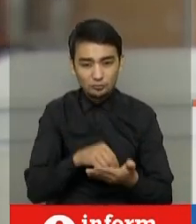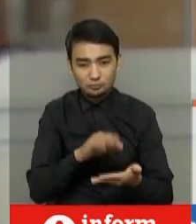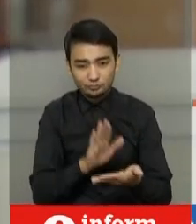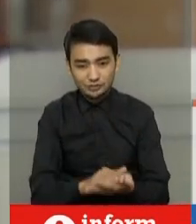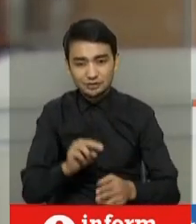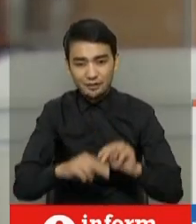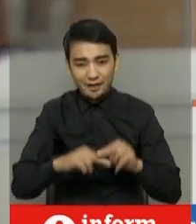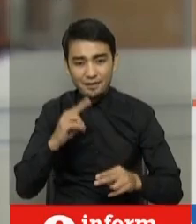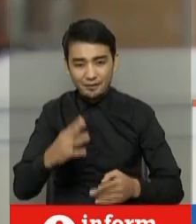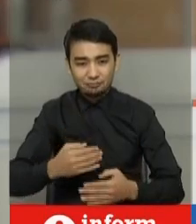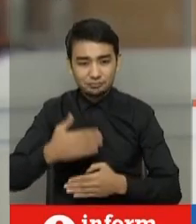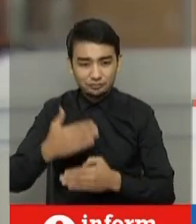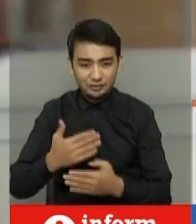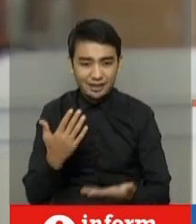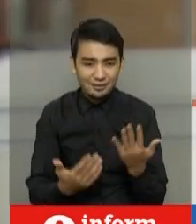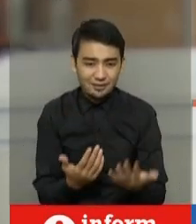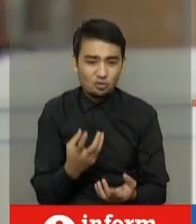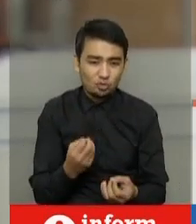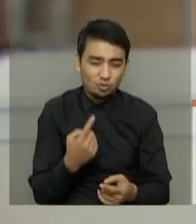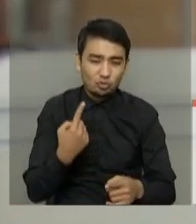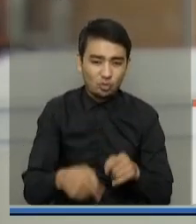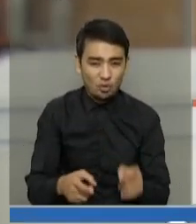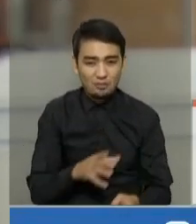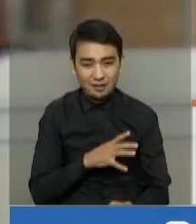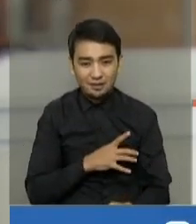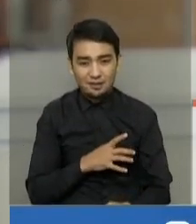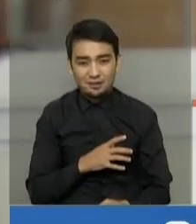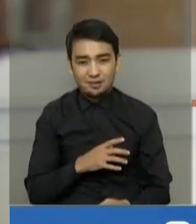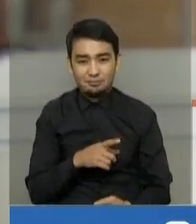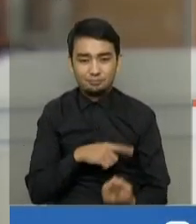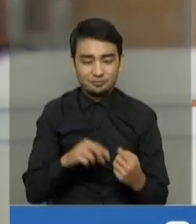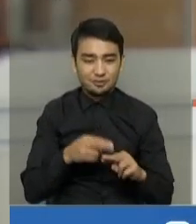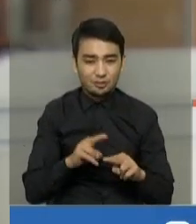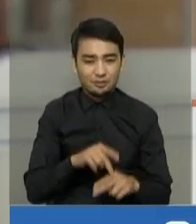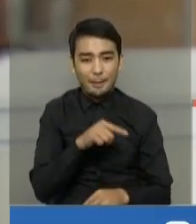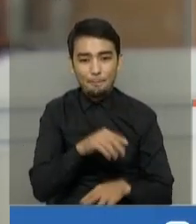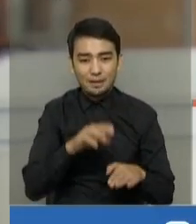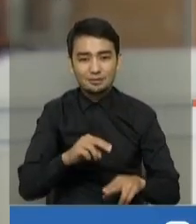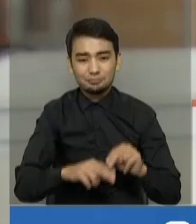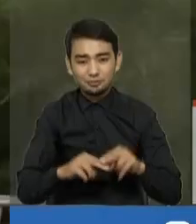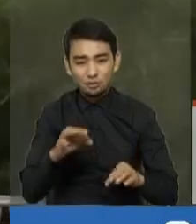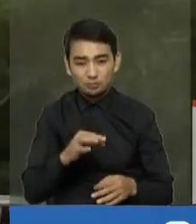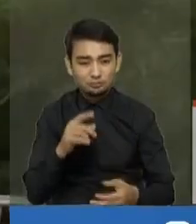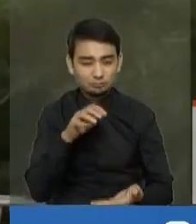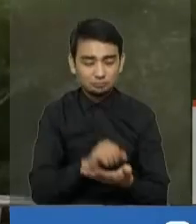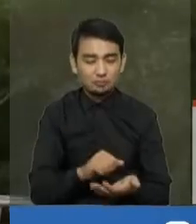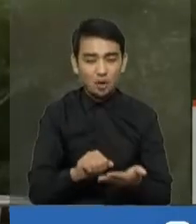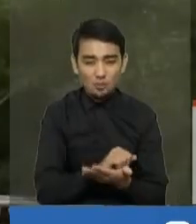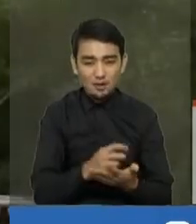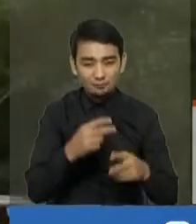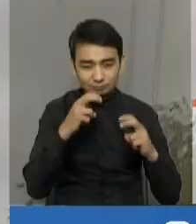строительство многоэтажного жилого дома или какая-то другая недвижимость, которую там собирается построить застройщик. С каждым из